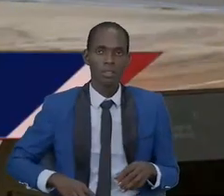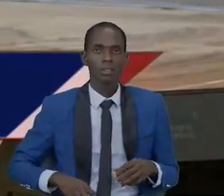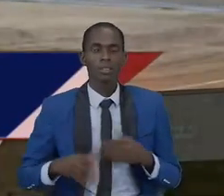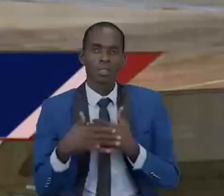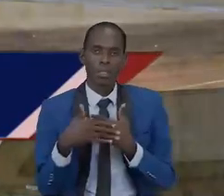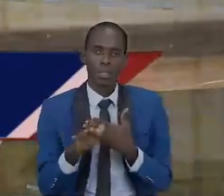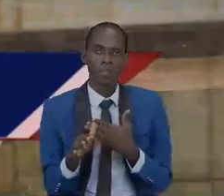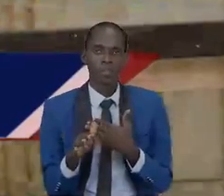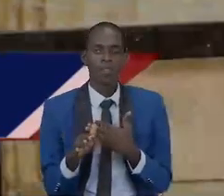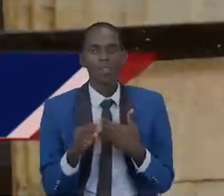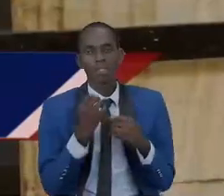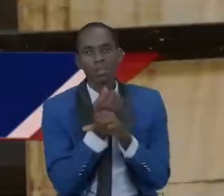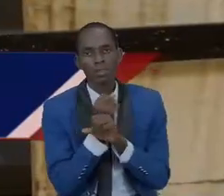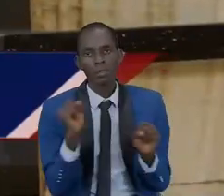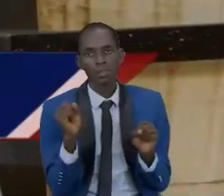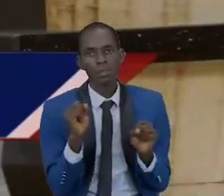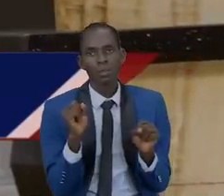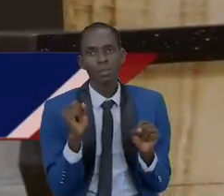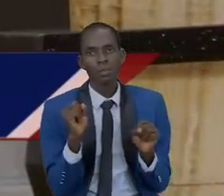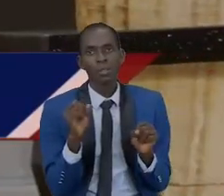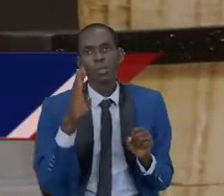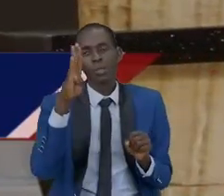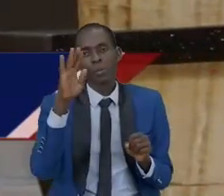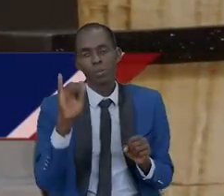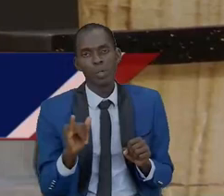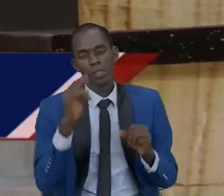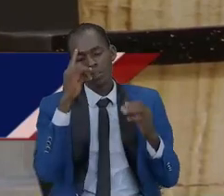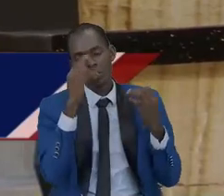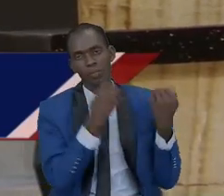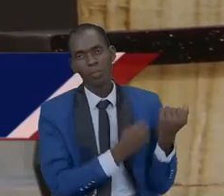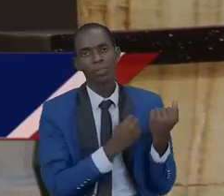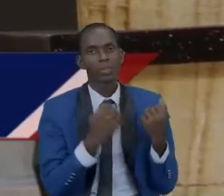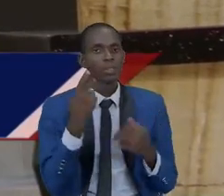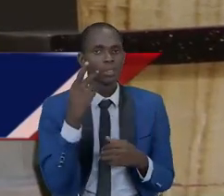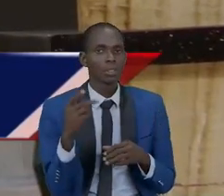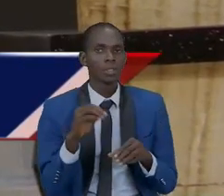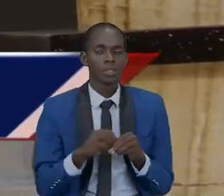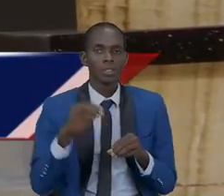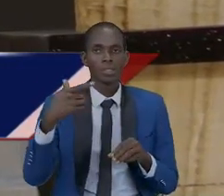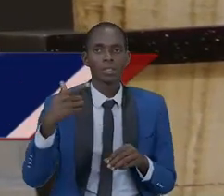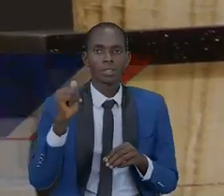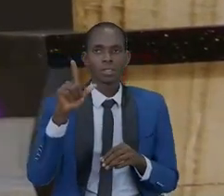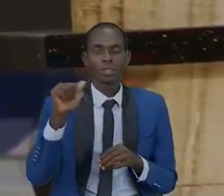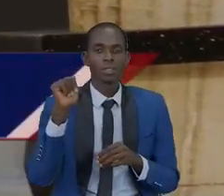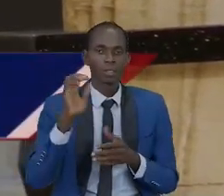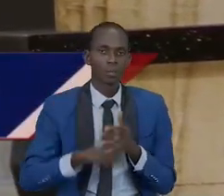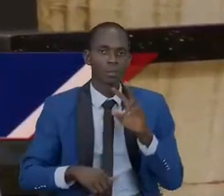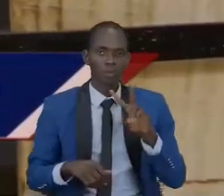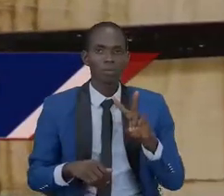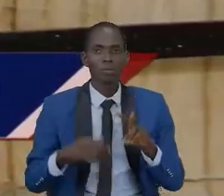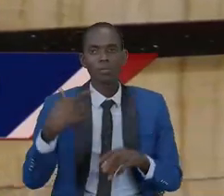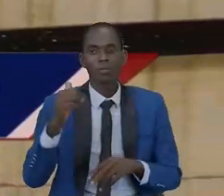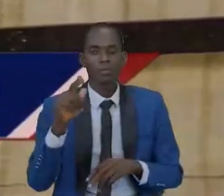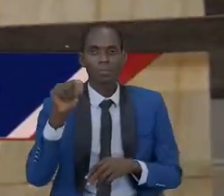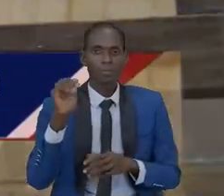la justification par la foi nous voyons dans Gala chapitre 2 Galates